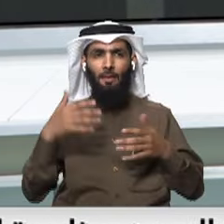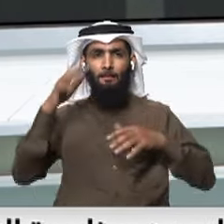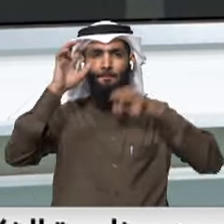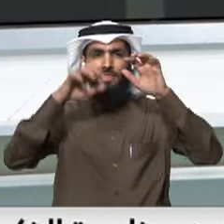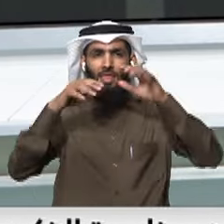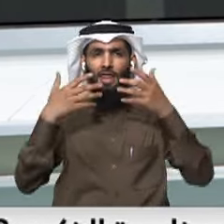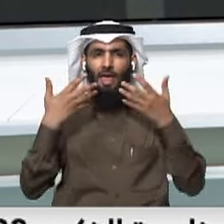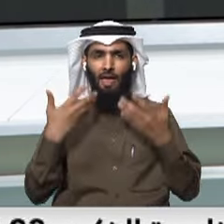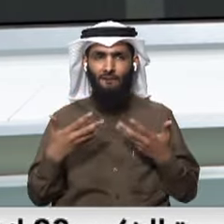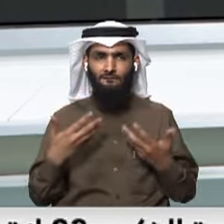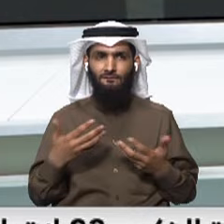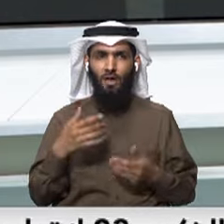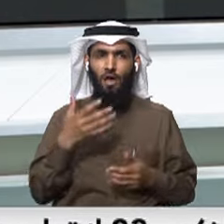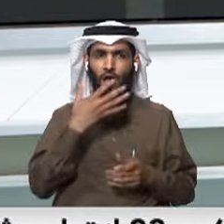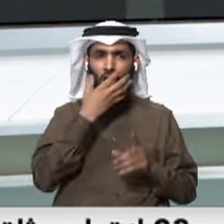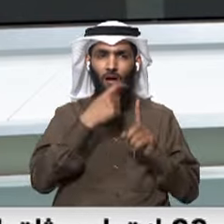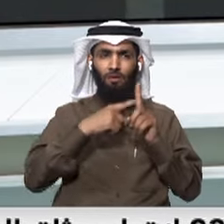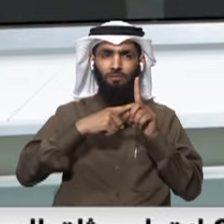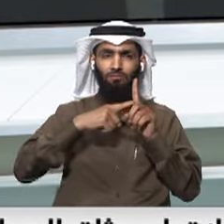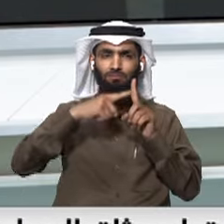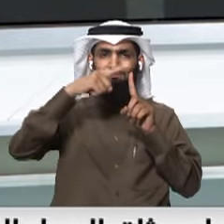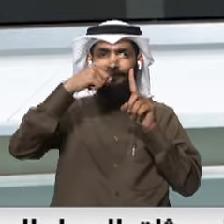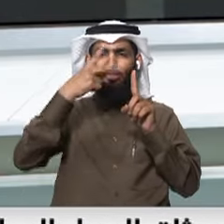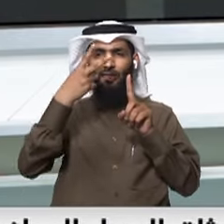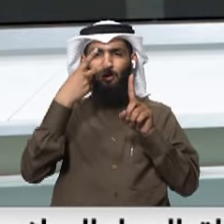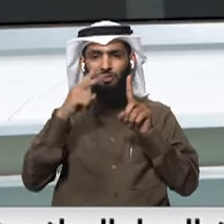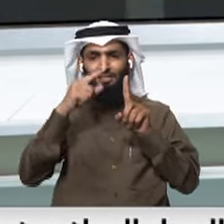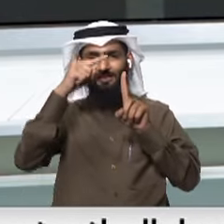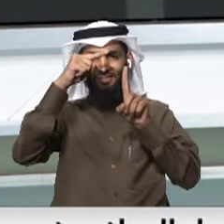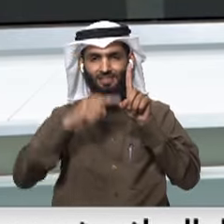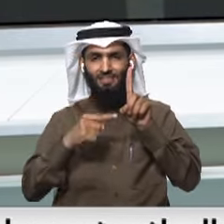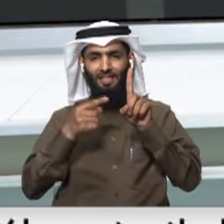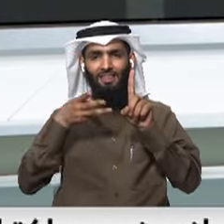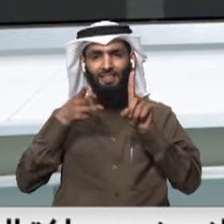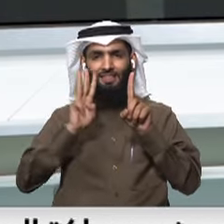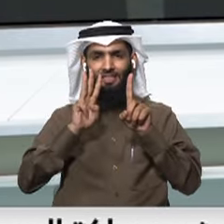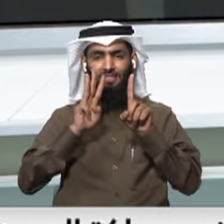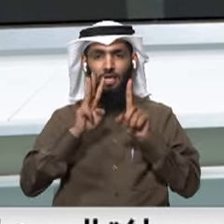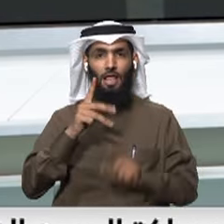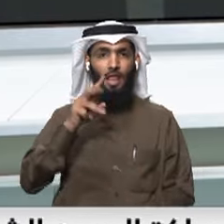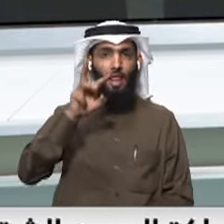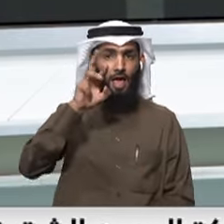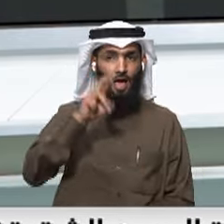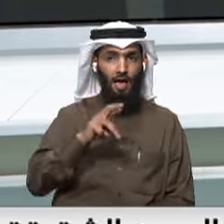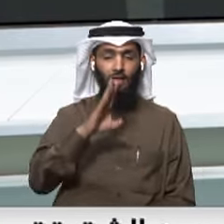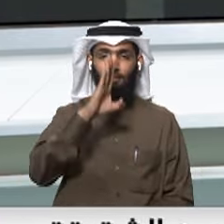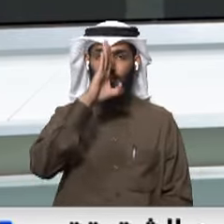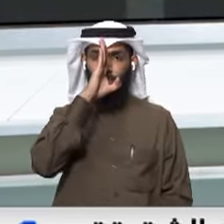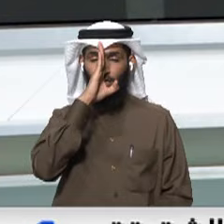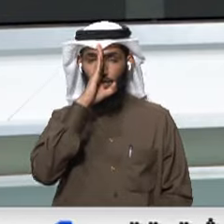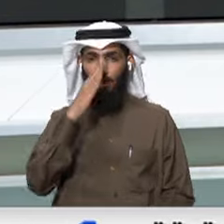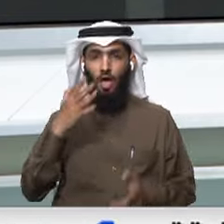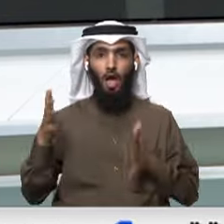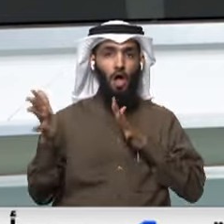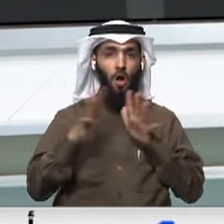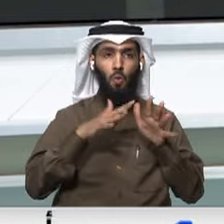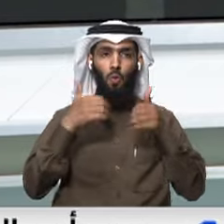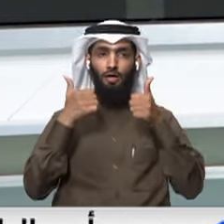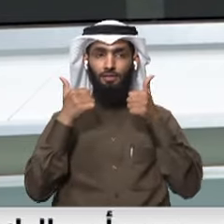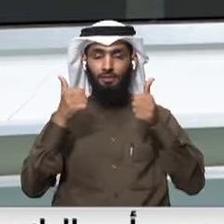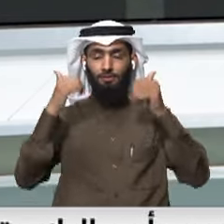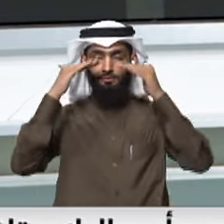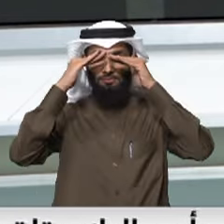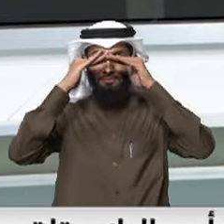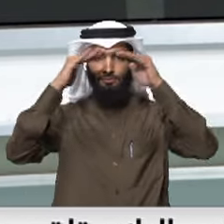22 درجه مئويه والصغره 13 درجه مئويه يومي الاحد والاثنين اجواء معتدله سما صافيه والرياح